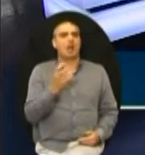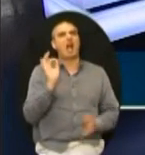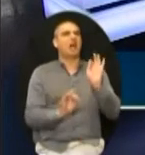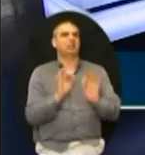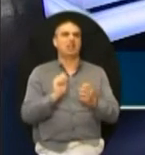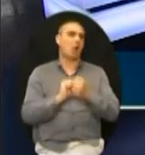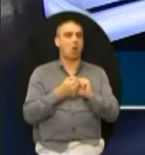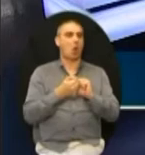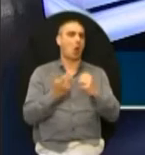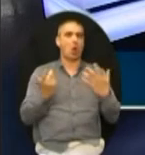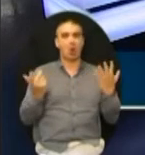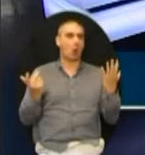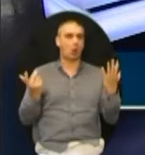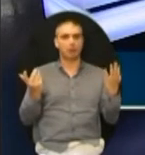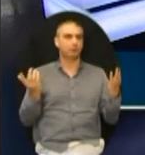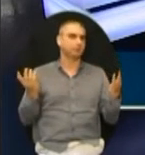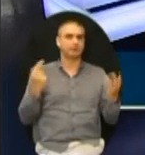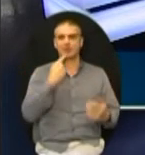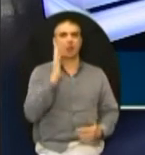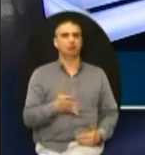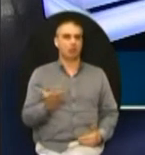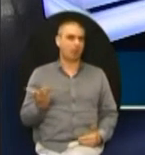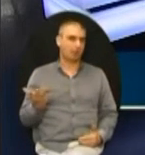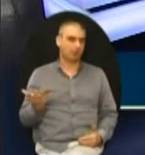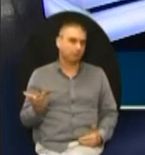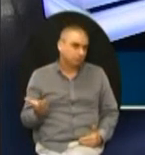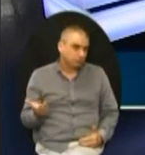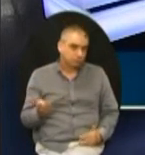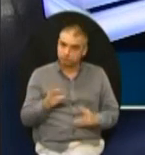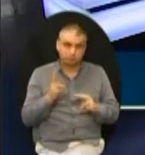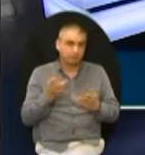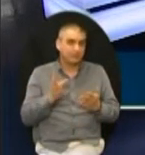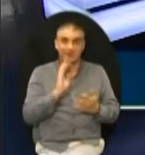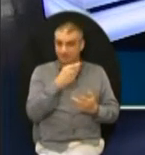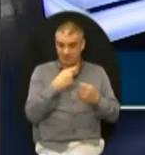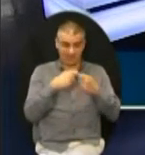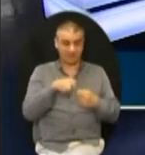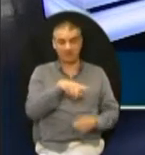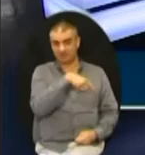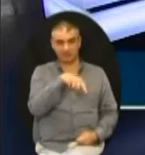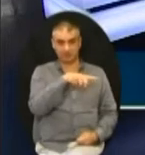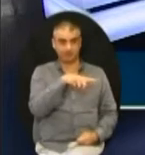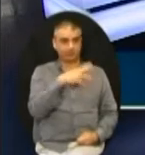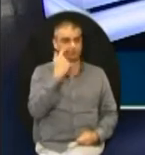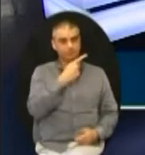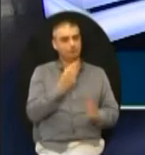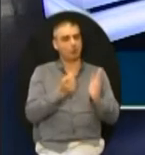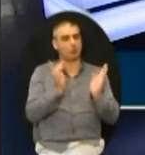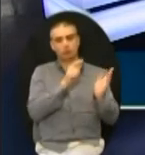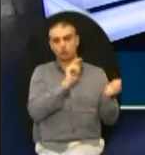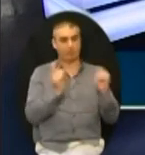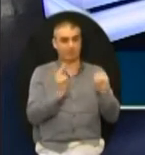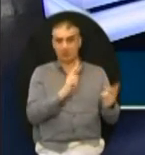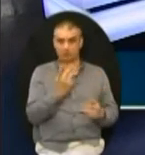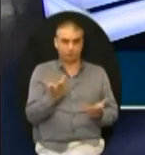בגדר הסתה או בגדר לשון הרע, שכן, אחרת, נניח, אם החברי כנסת בינן לבין עצמם היו טובים אחד השני, הרי לא